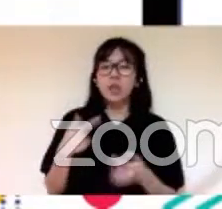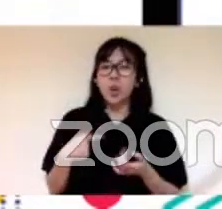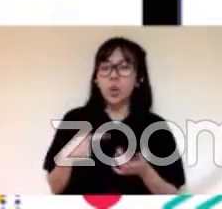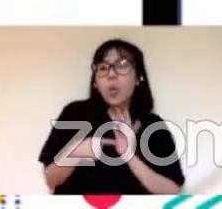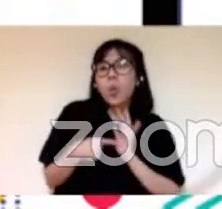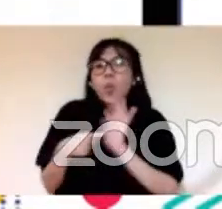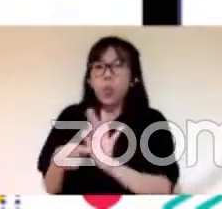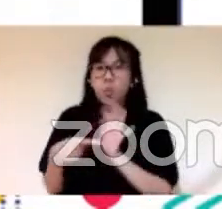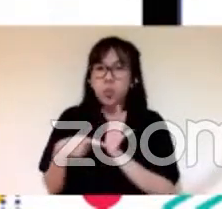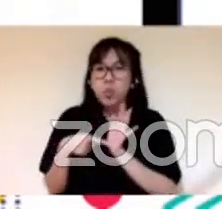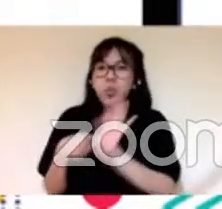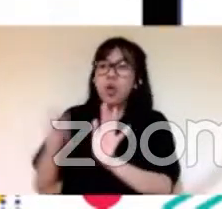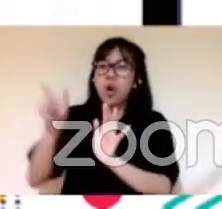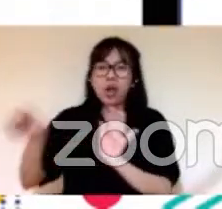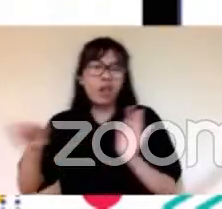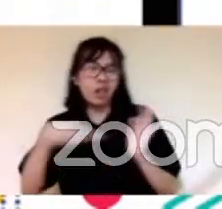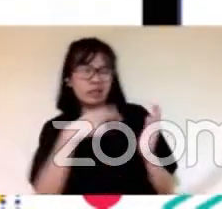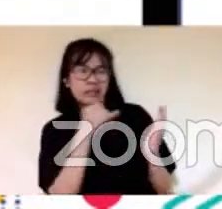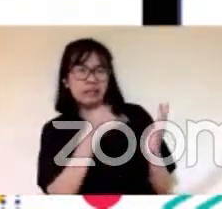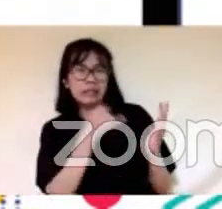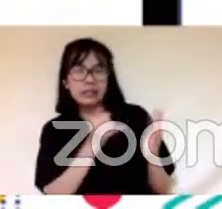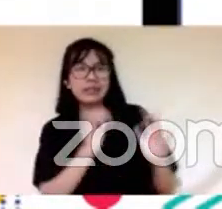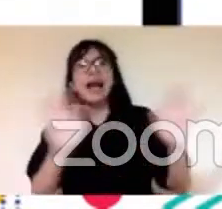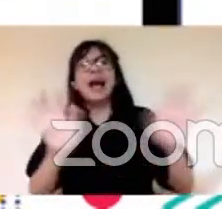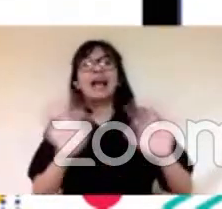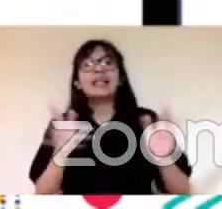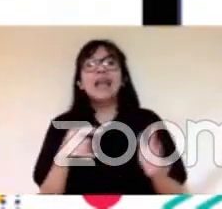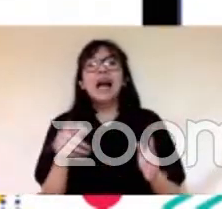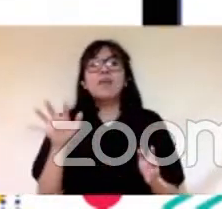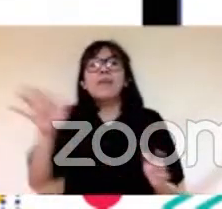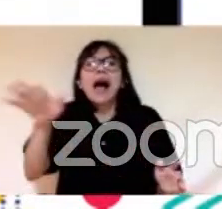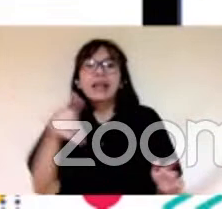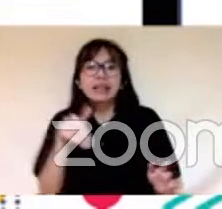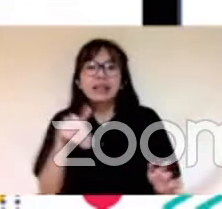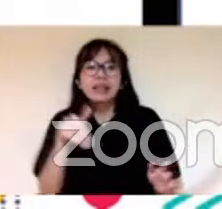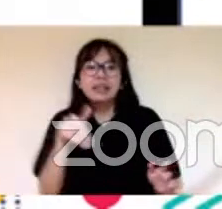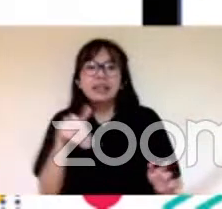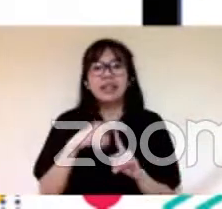mengundang orang lain untuk melakukan kejahatan kepada kita. Mungkin tipsnya itu Mbak Devi.